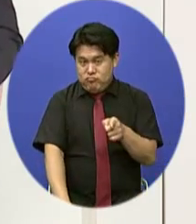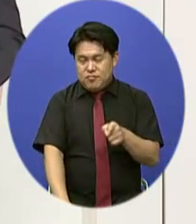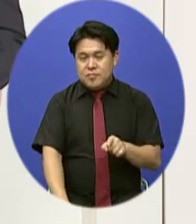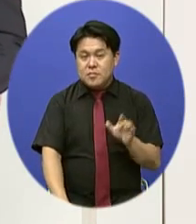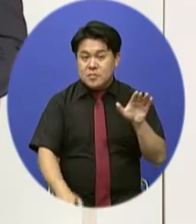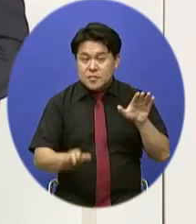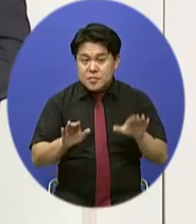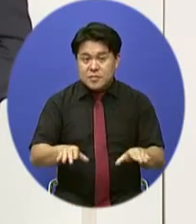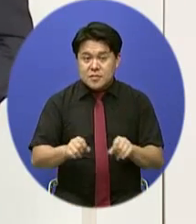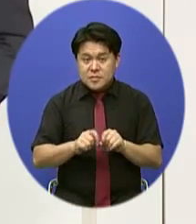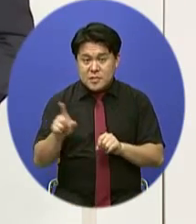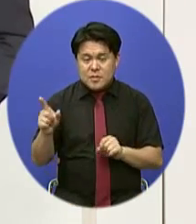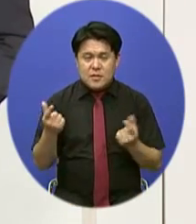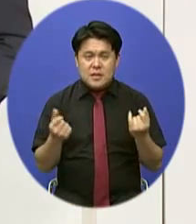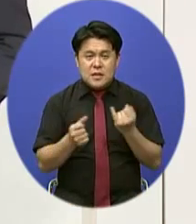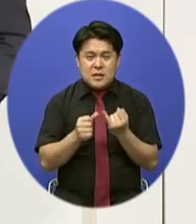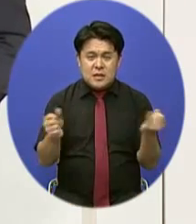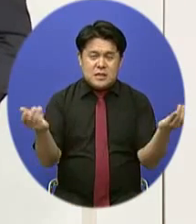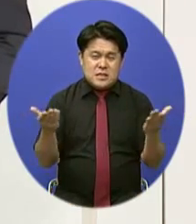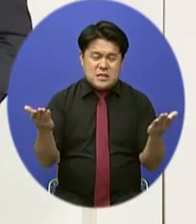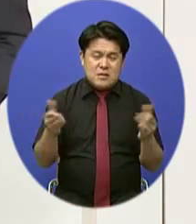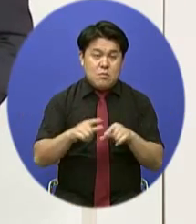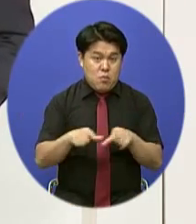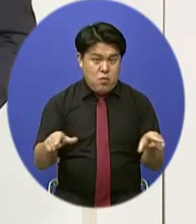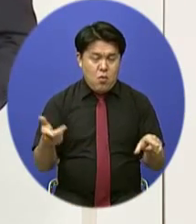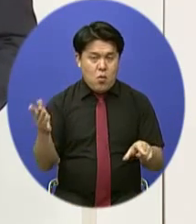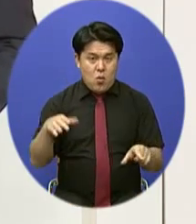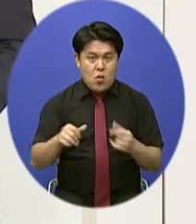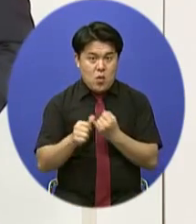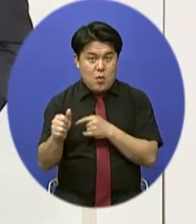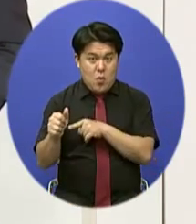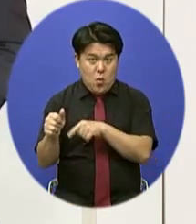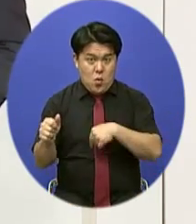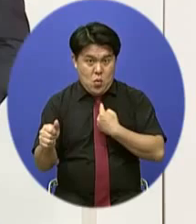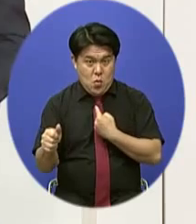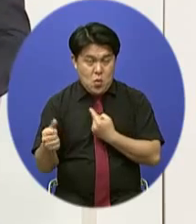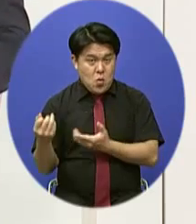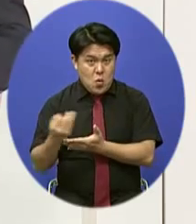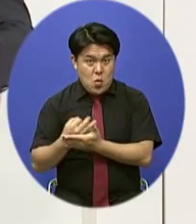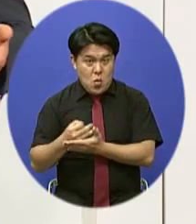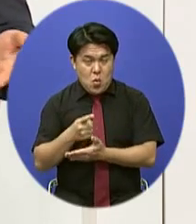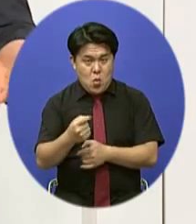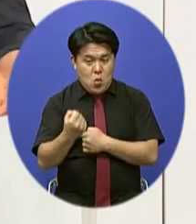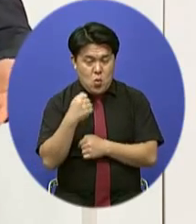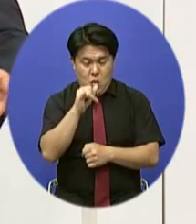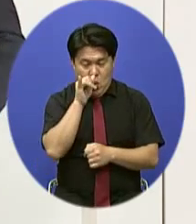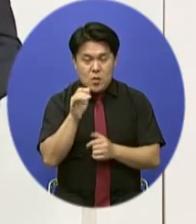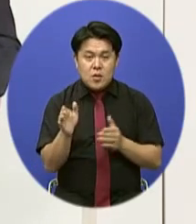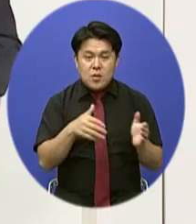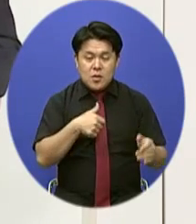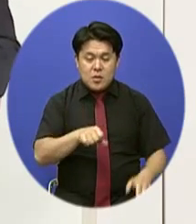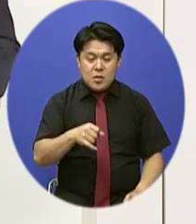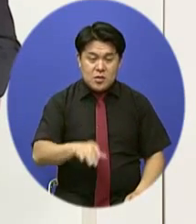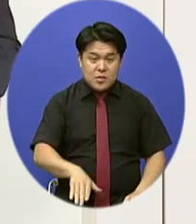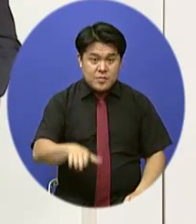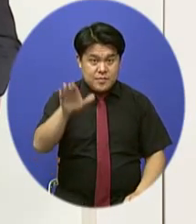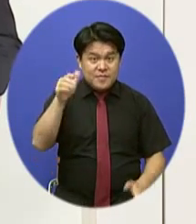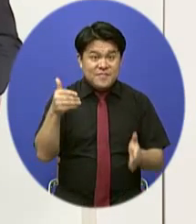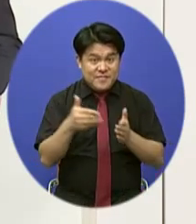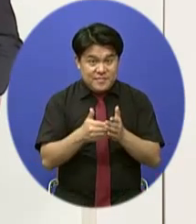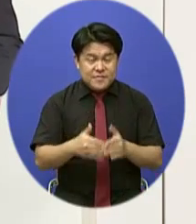다 같이 맞벌이 하시는. 그러니까요. 네. 지금 자녀들은 다 컸나요? 예,